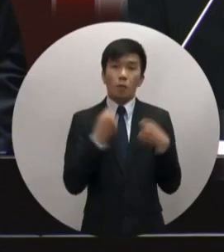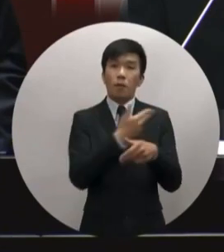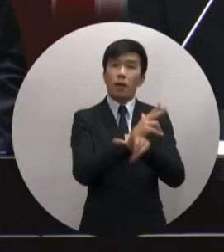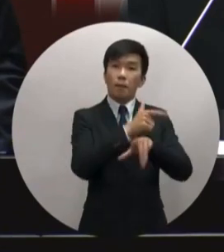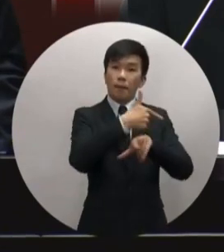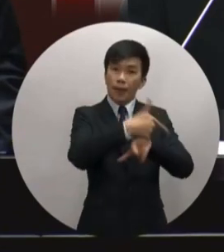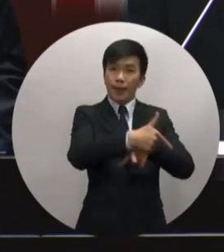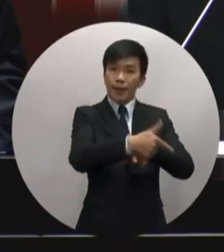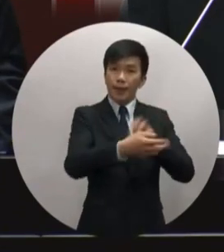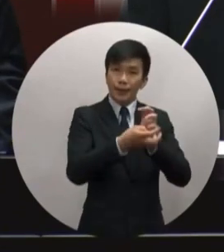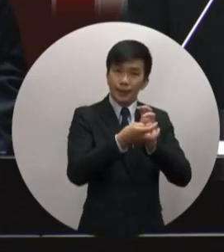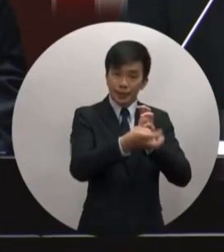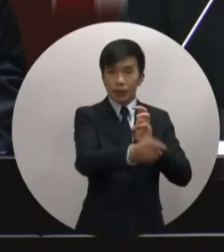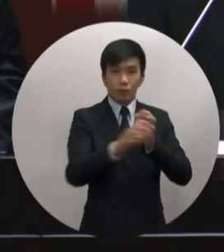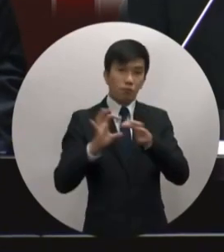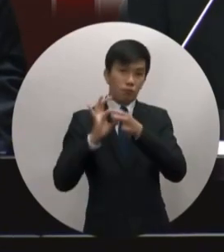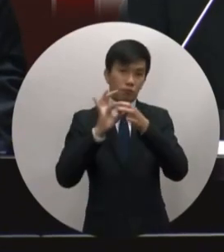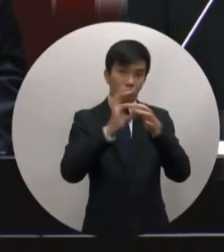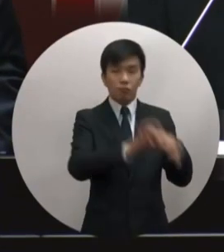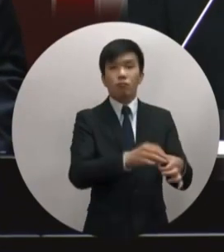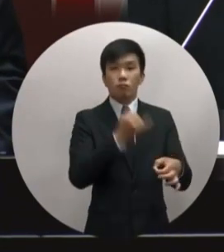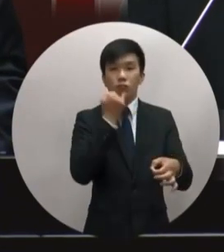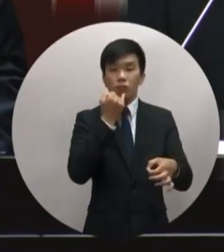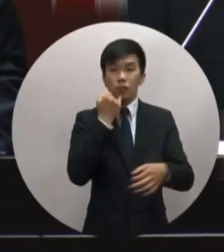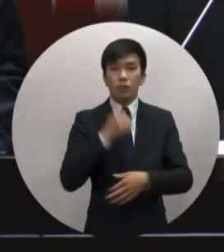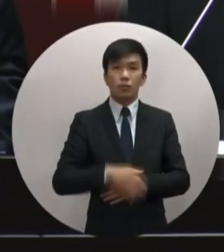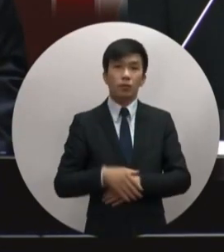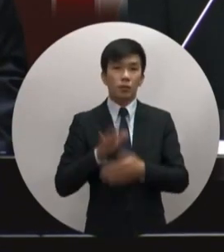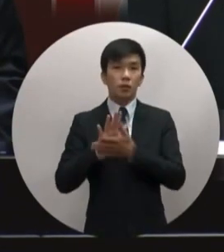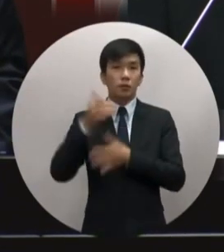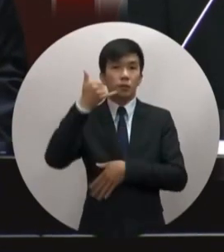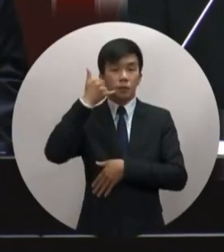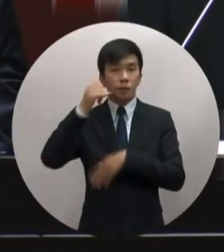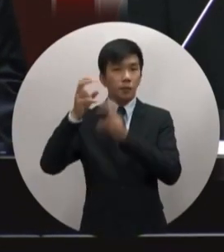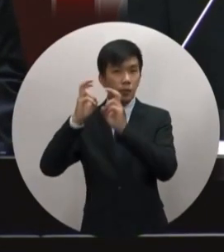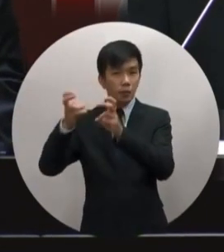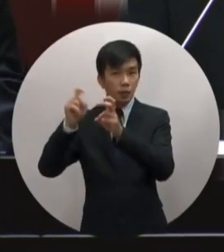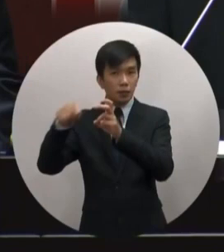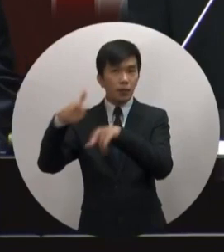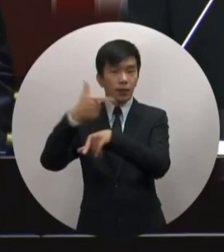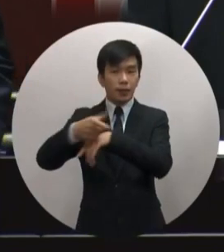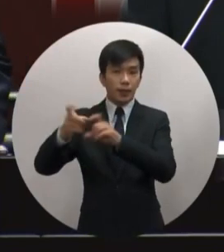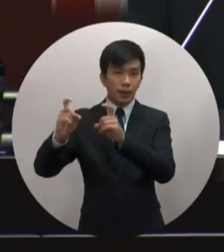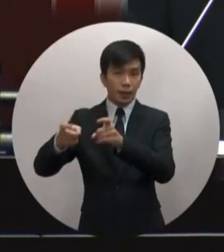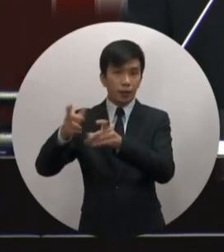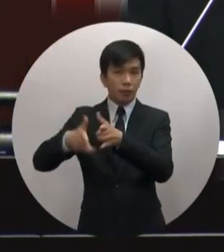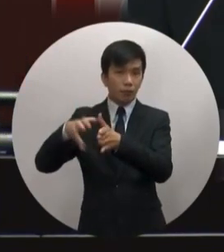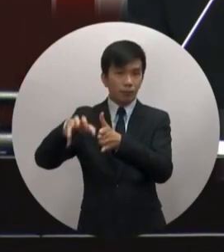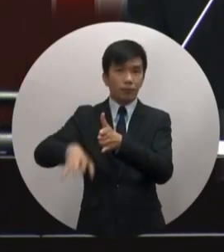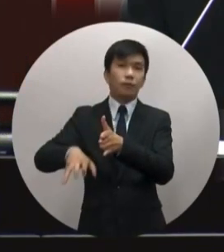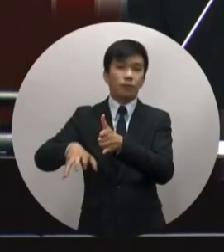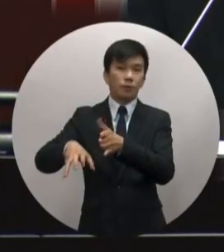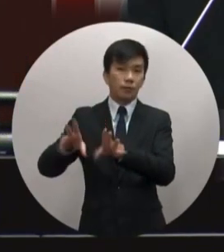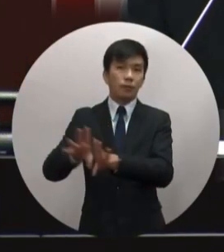結我們未來的基隆捷運從這個南港火車站